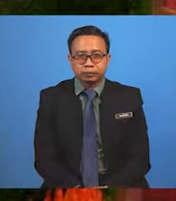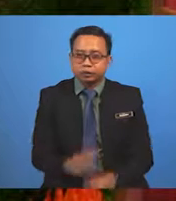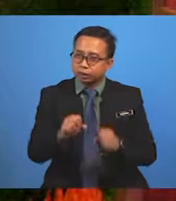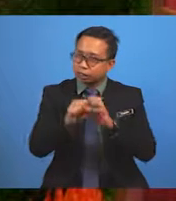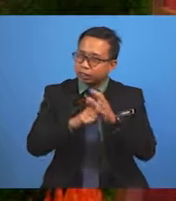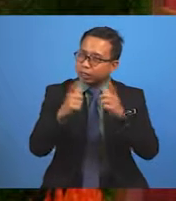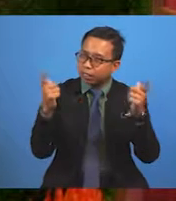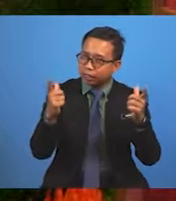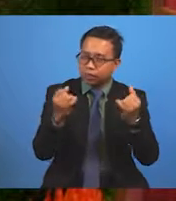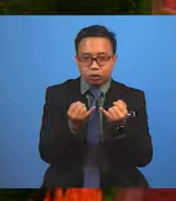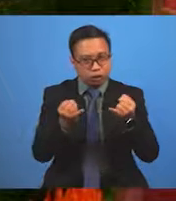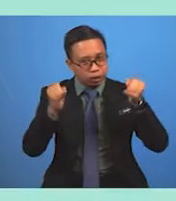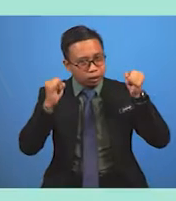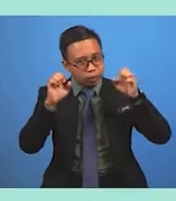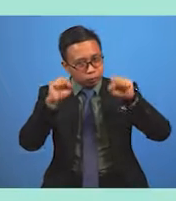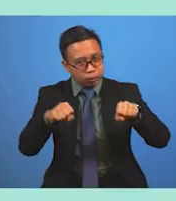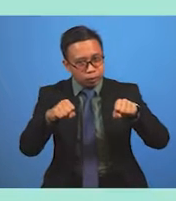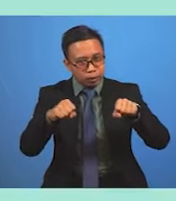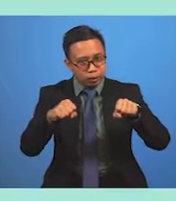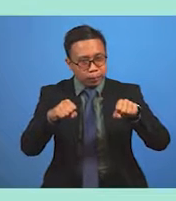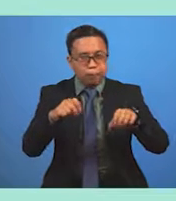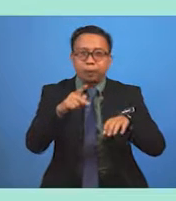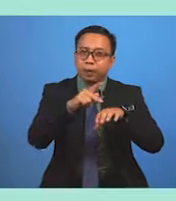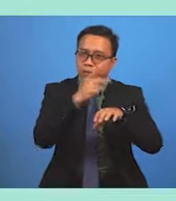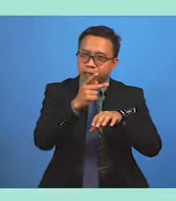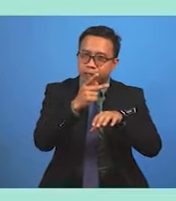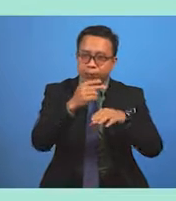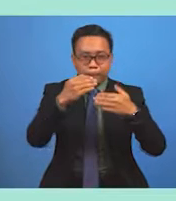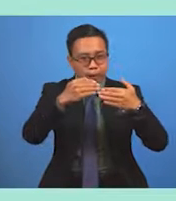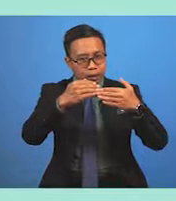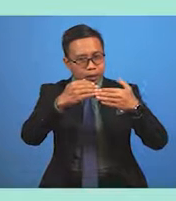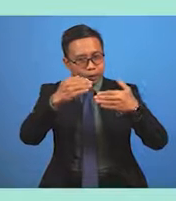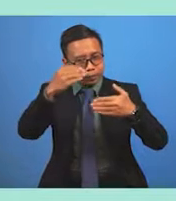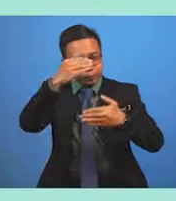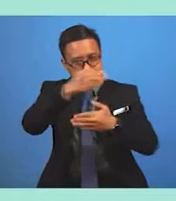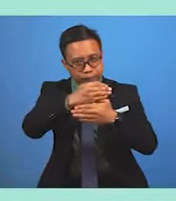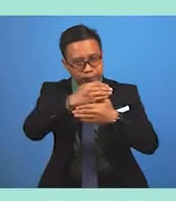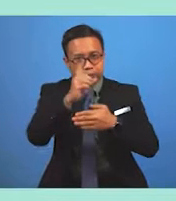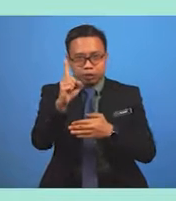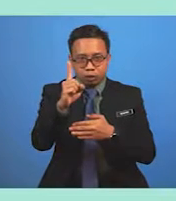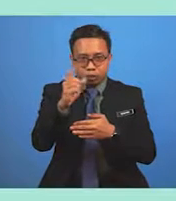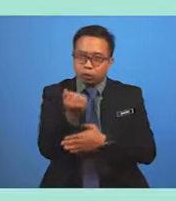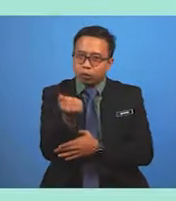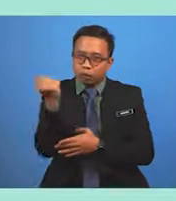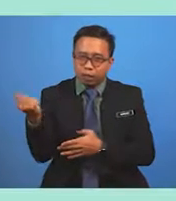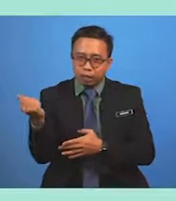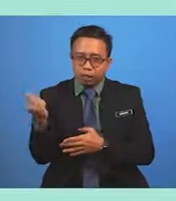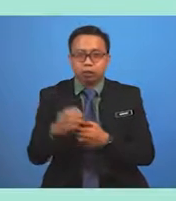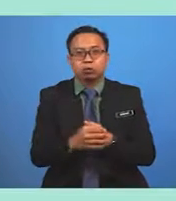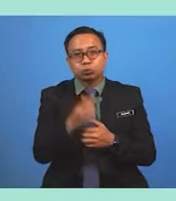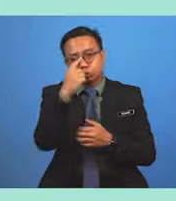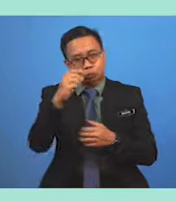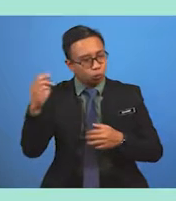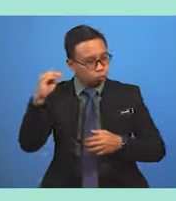Selain jaring, kita boleh memasang pagar keselamatan sebagai satu alat pencegahan